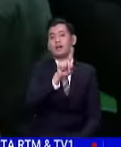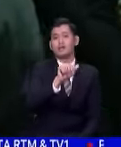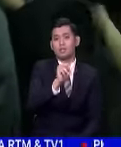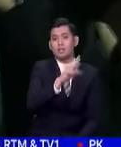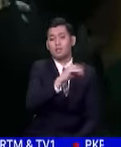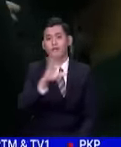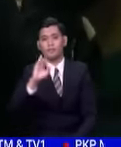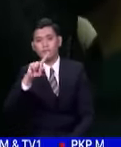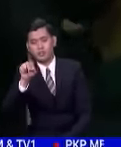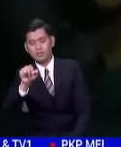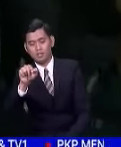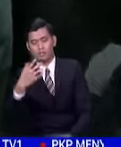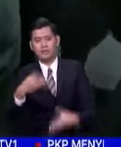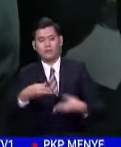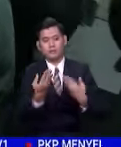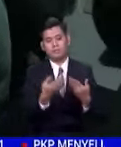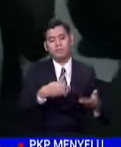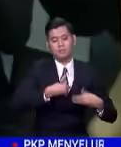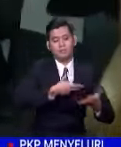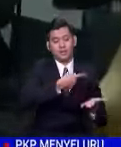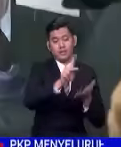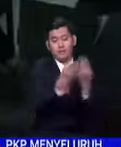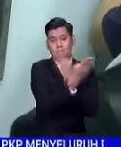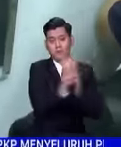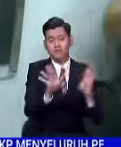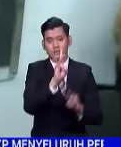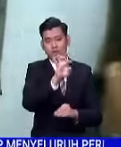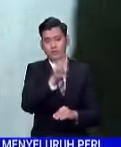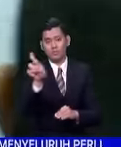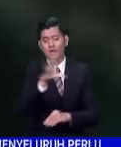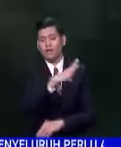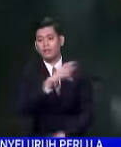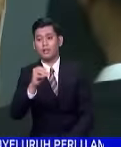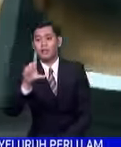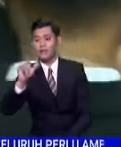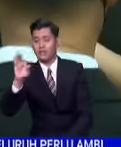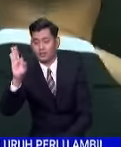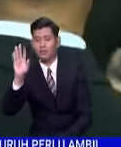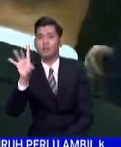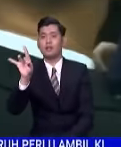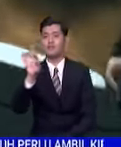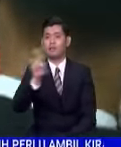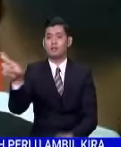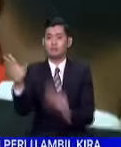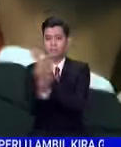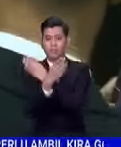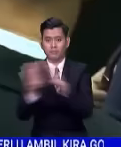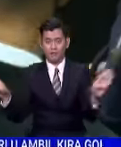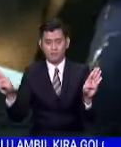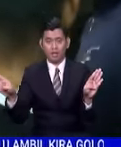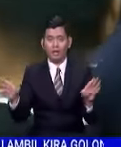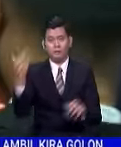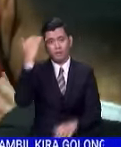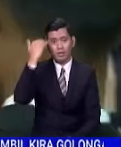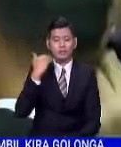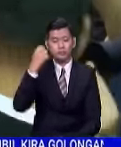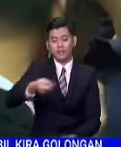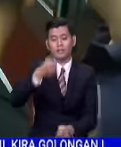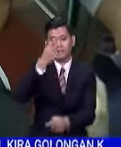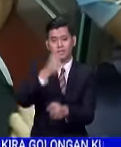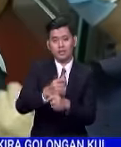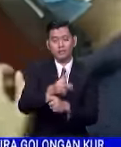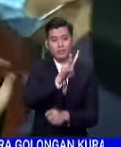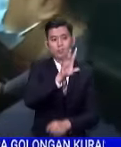Hafizan diberi jaminan RM7,000, manakala Abdul Latif RM8,000. Mahkamah menetapkan 29 Jun depan sebagai